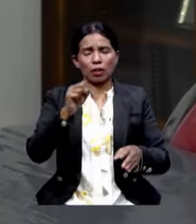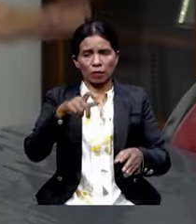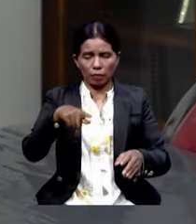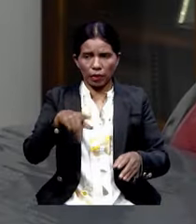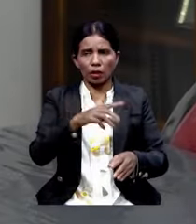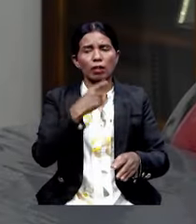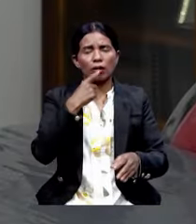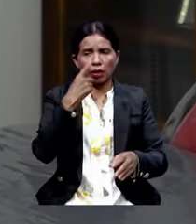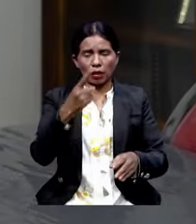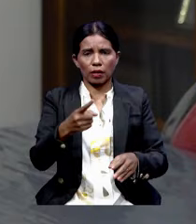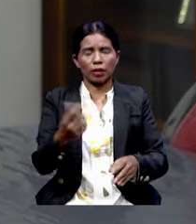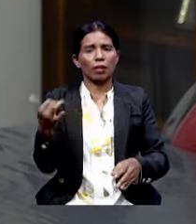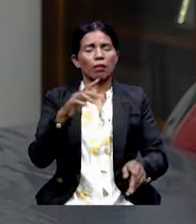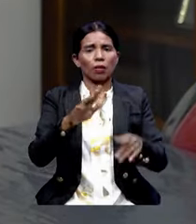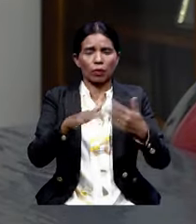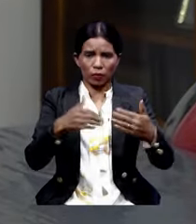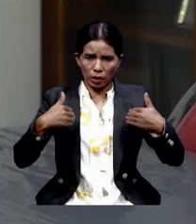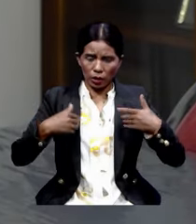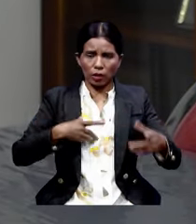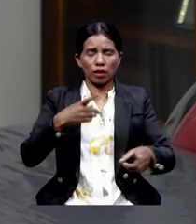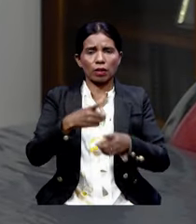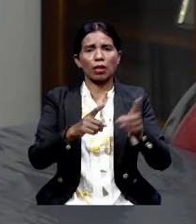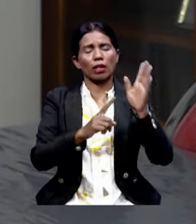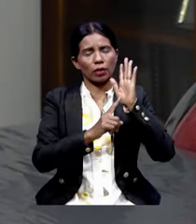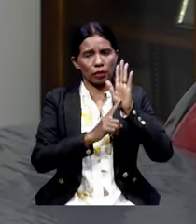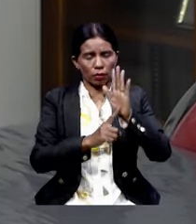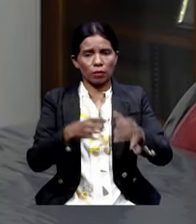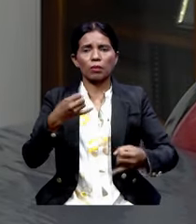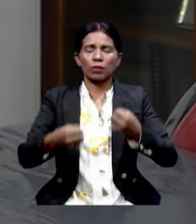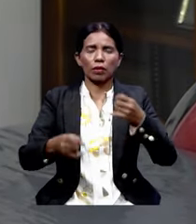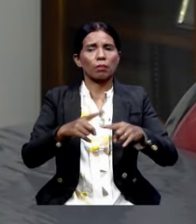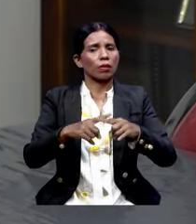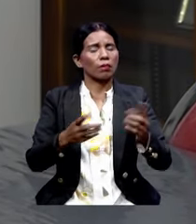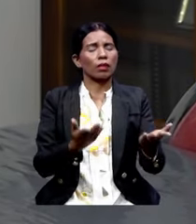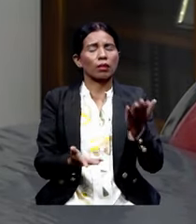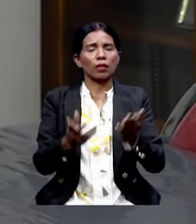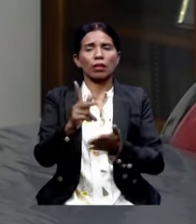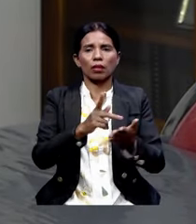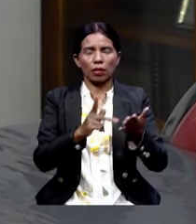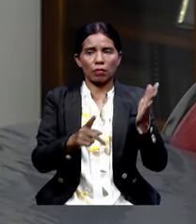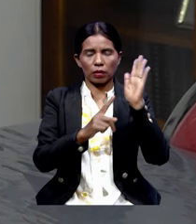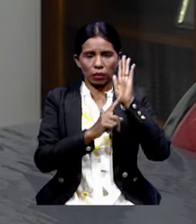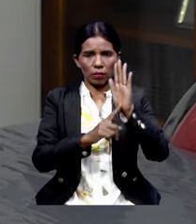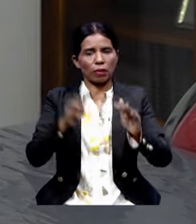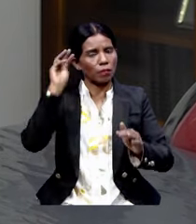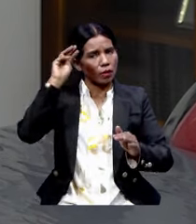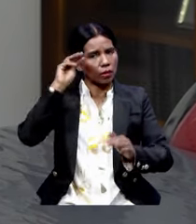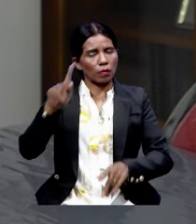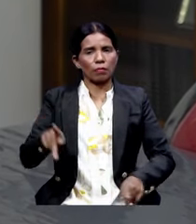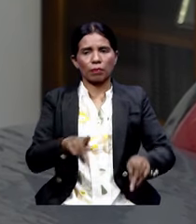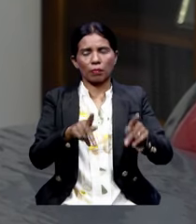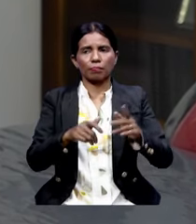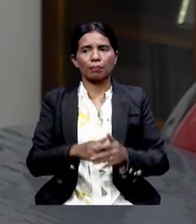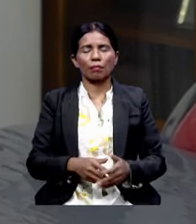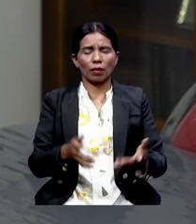Marsal Mosa Teten sidadang hotu ia direitu atu hato keisha ba justisa mabedepende krimine be atu hato ba ministeri publiko.